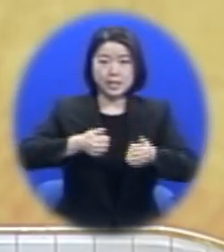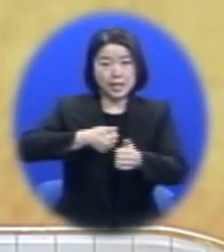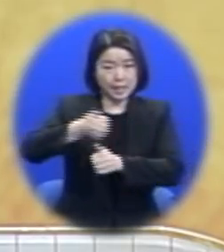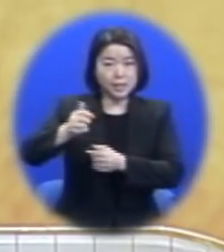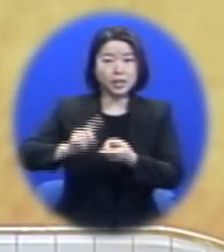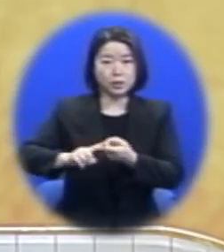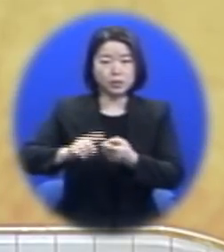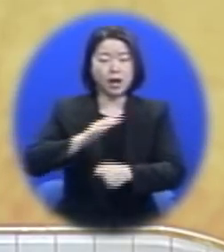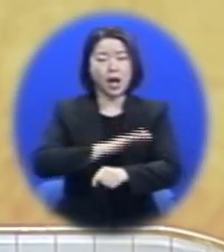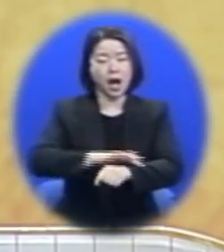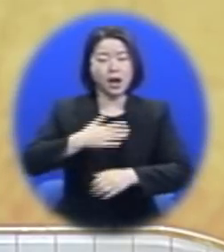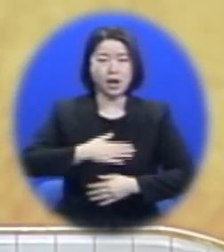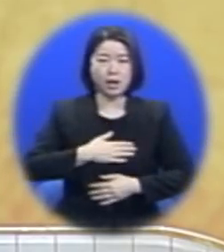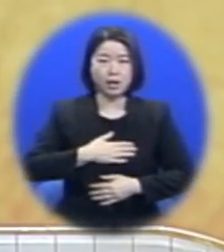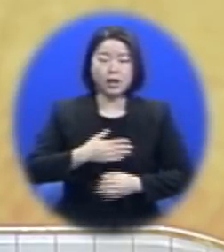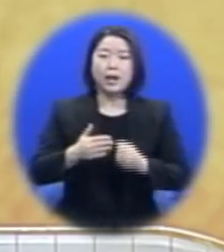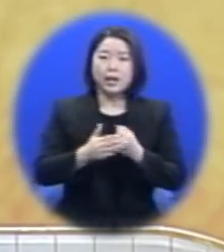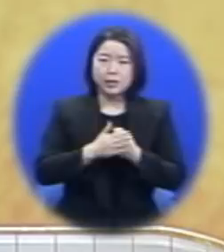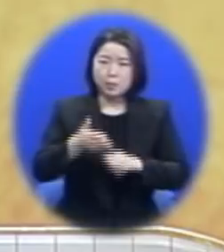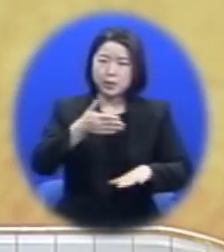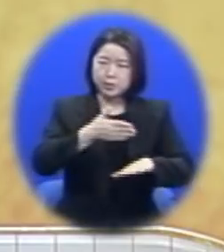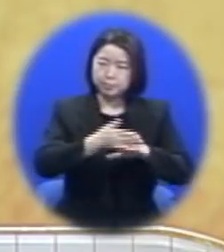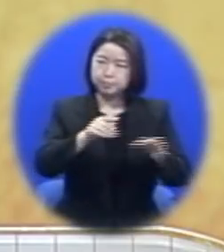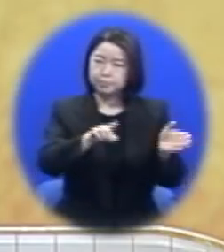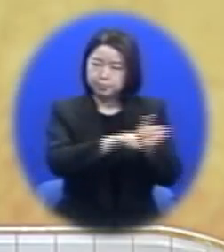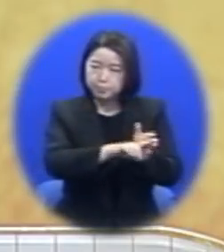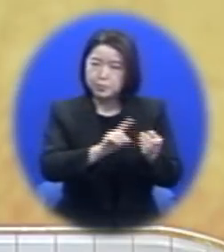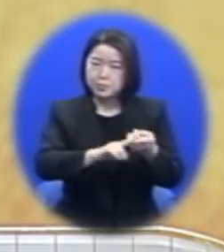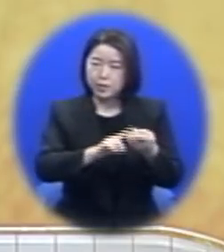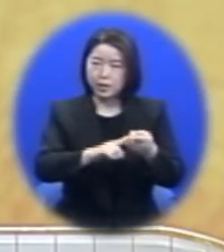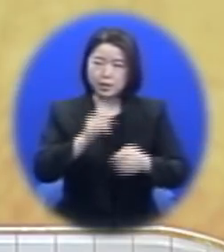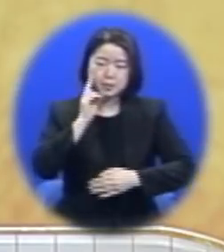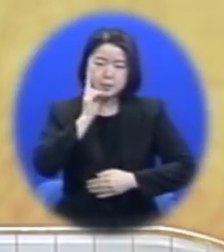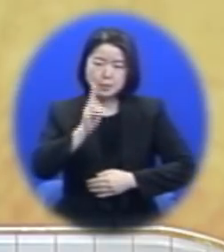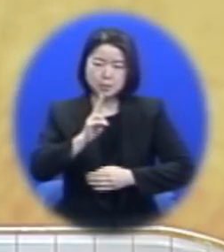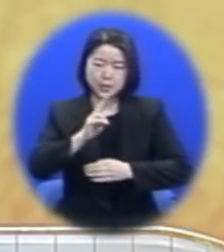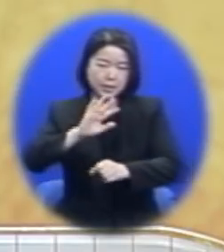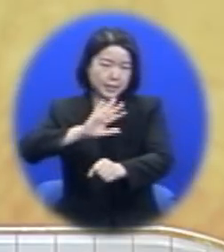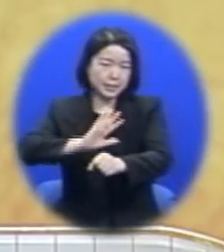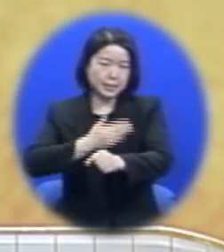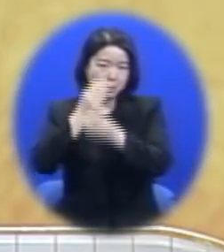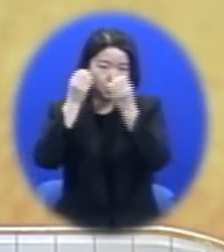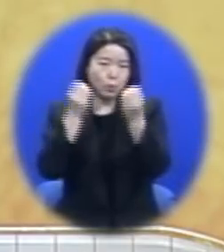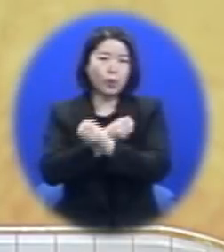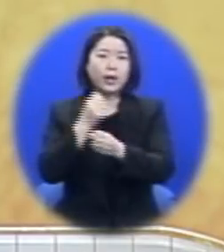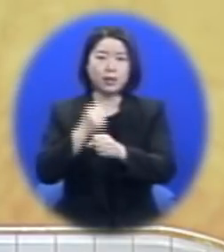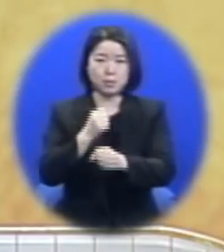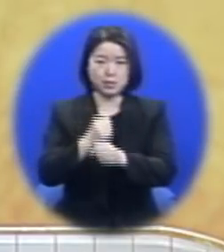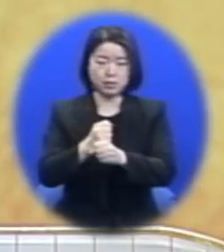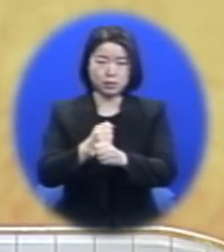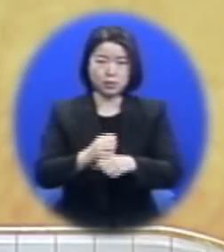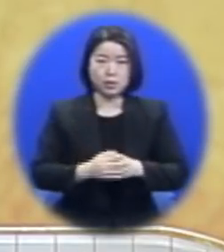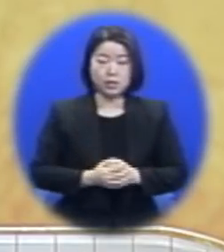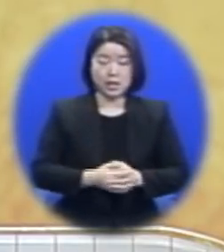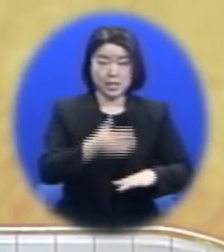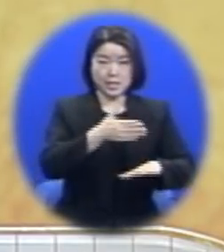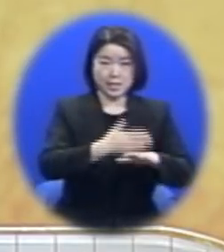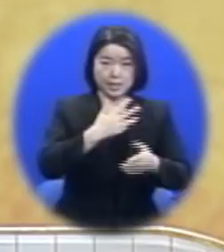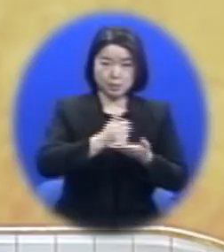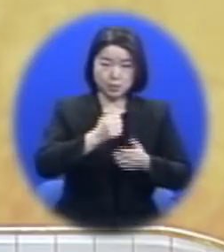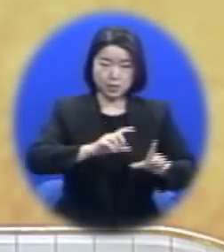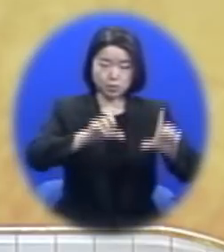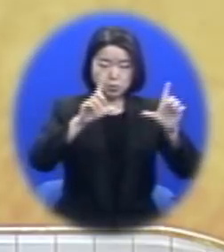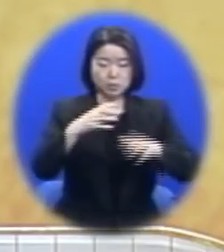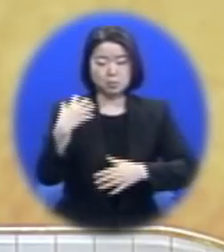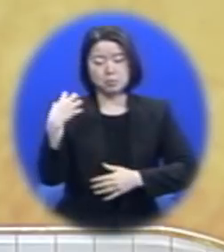그래서 마귀가 감사 신앙을 심각하게 왜곡시켜 놓았습니다. 그건 감사주일이